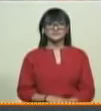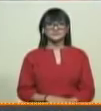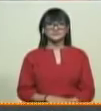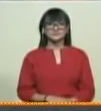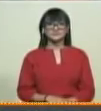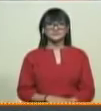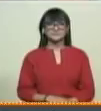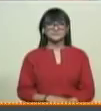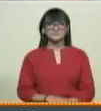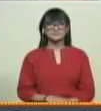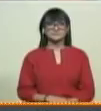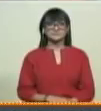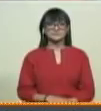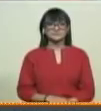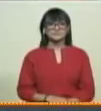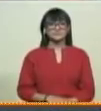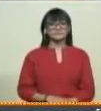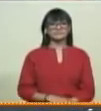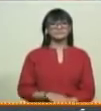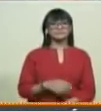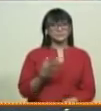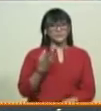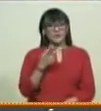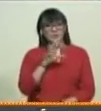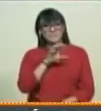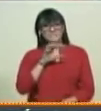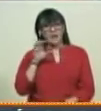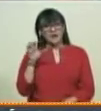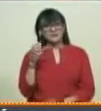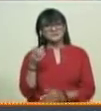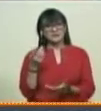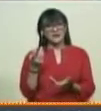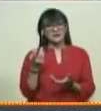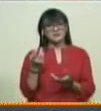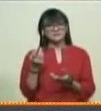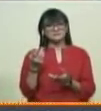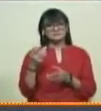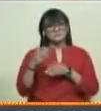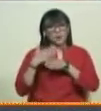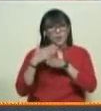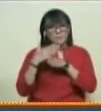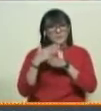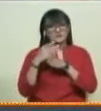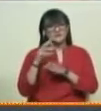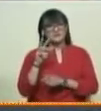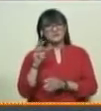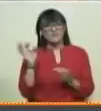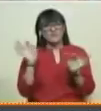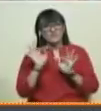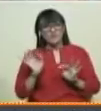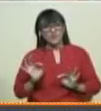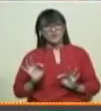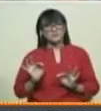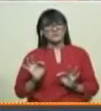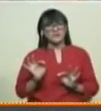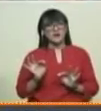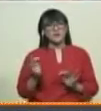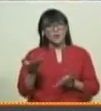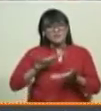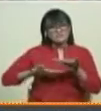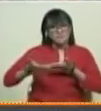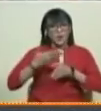visiones compartidas sobre lo que debe ser el desarrollo del siglo XXI. Bizler 21.